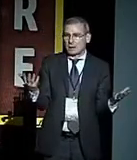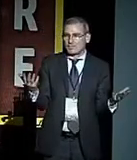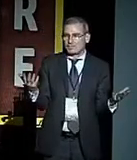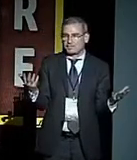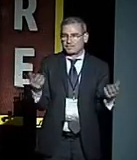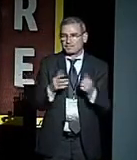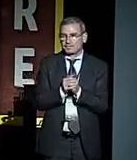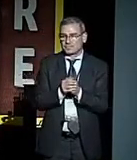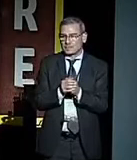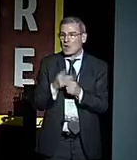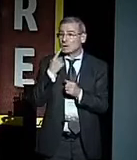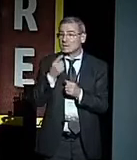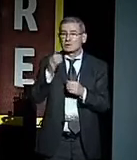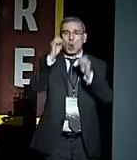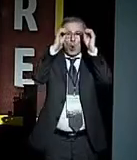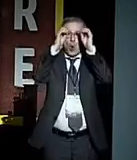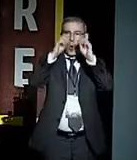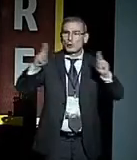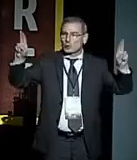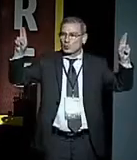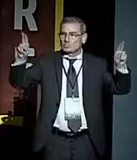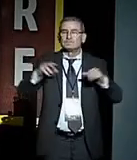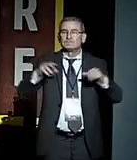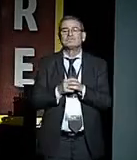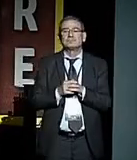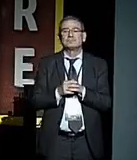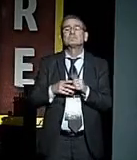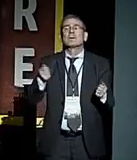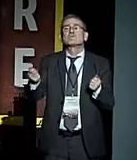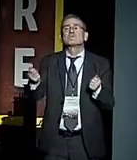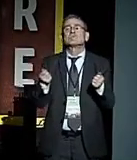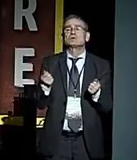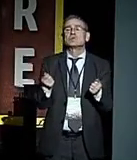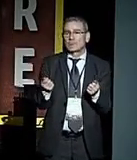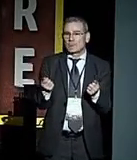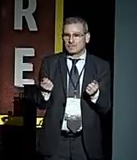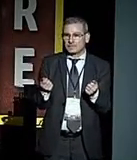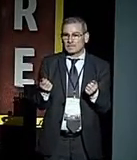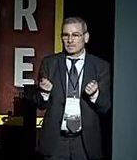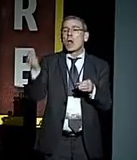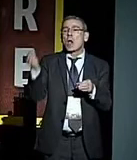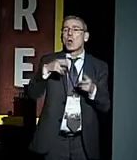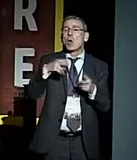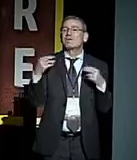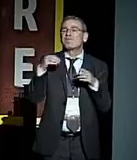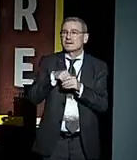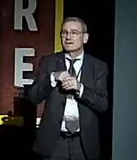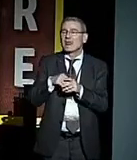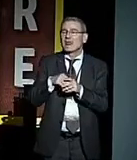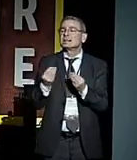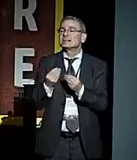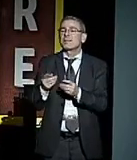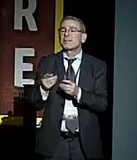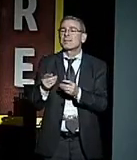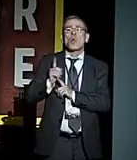fidare, lo dice l'ONU, che sono gestiti e spesso conniventi con la cosiddetta Guardia Costiera